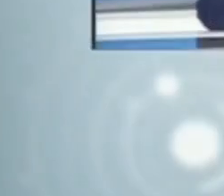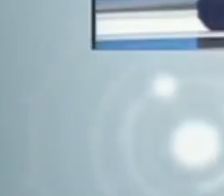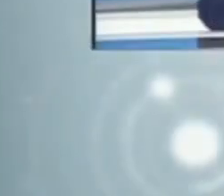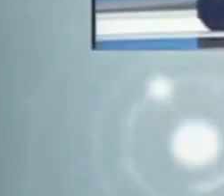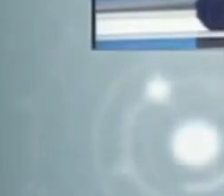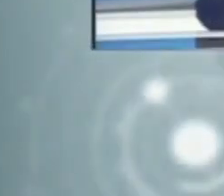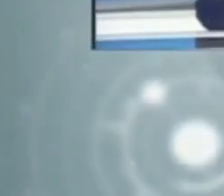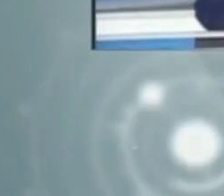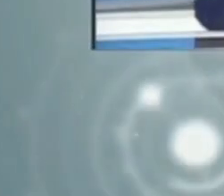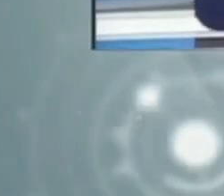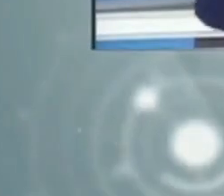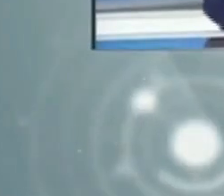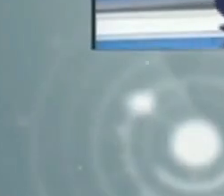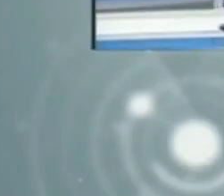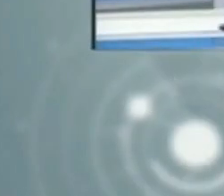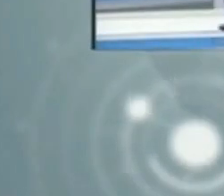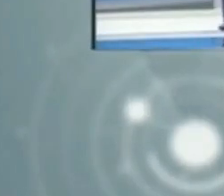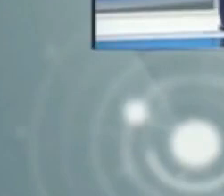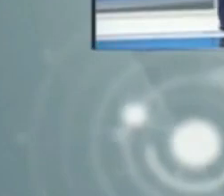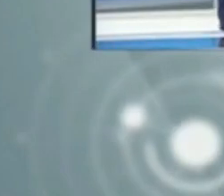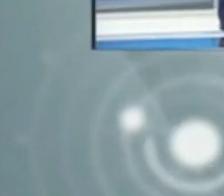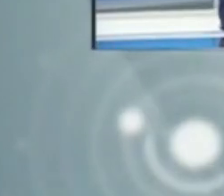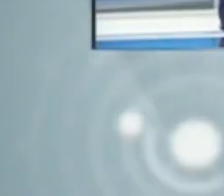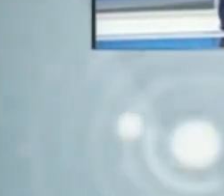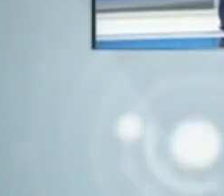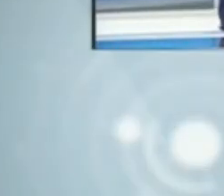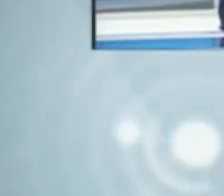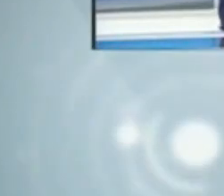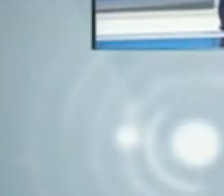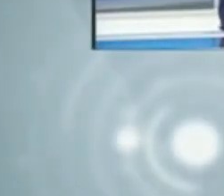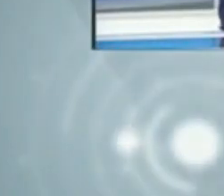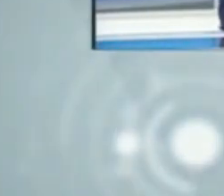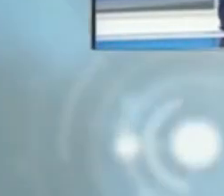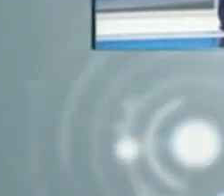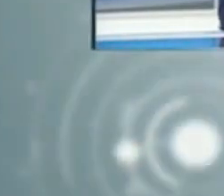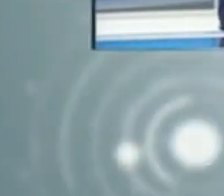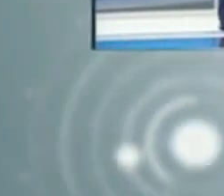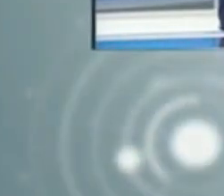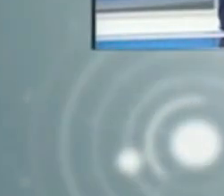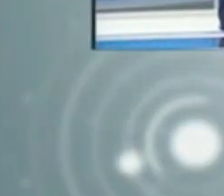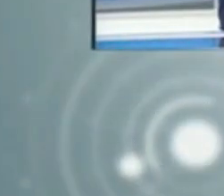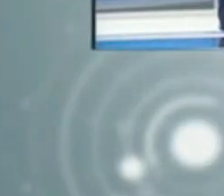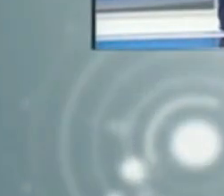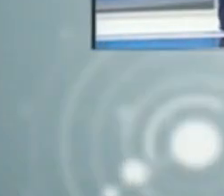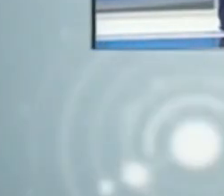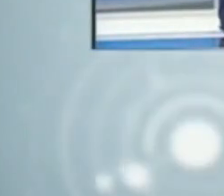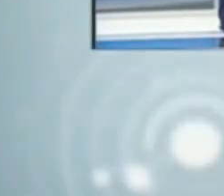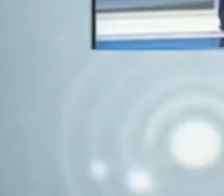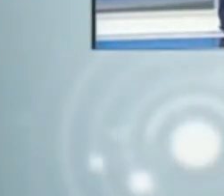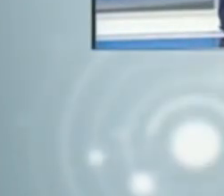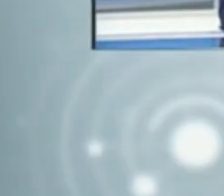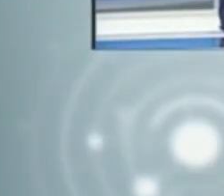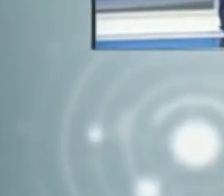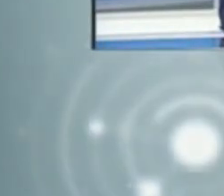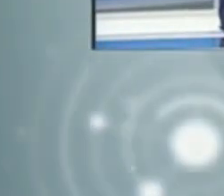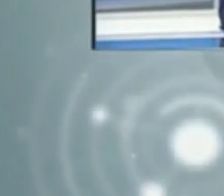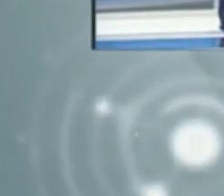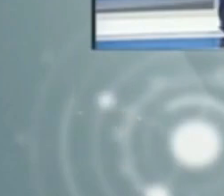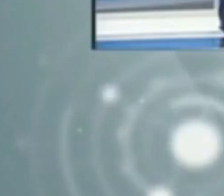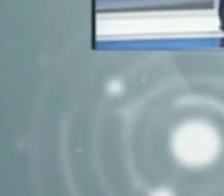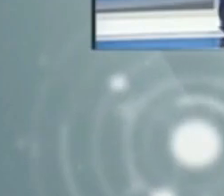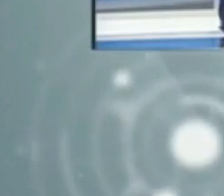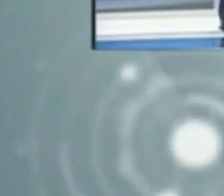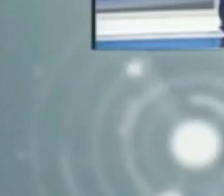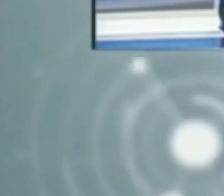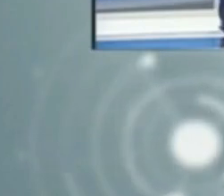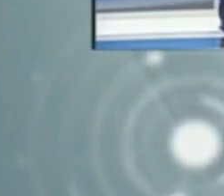الله، بصبح عليك خير. وعلى جهان، وزي ما انتم شايفين الحقيقة المشهد يعني عبقري من